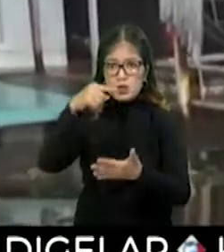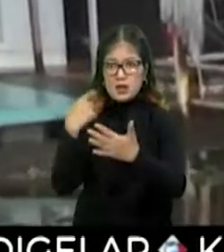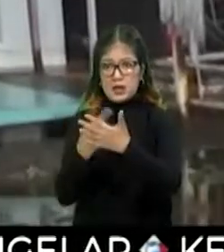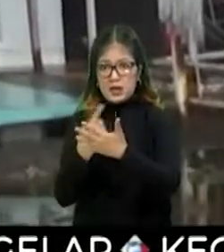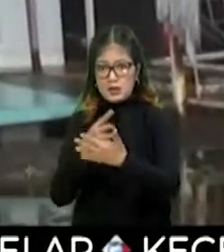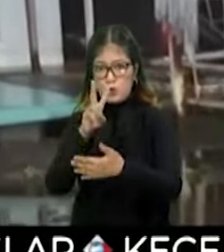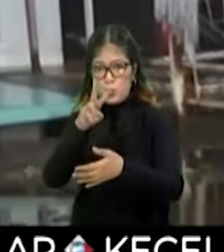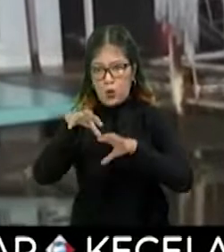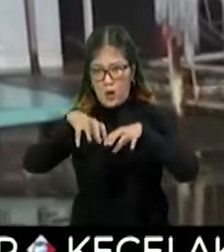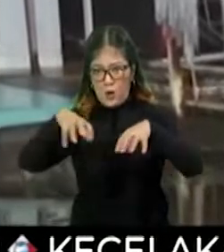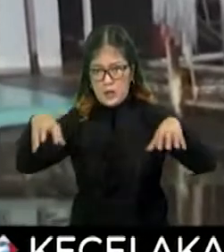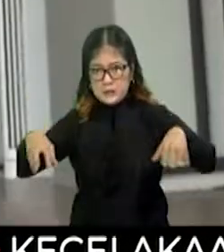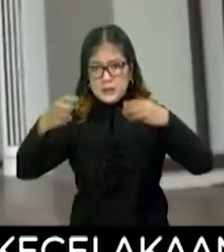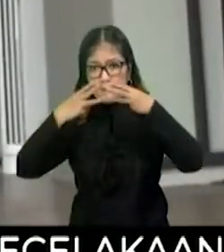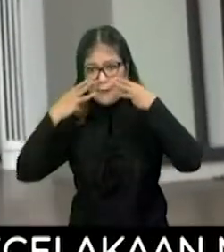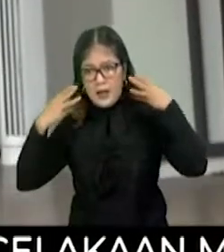Malang dan Bangkalan, Madura.